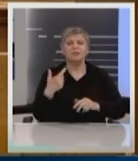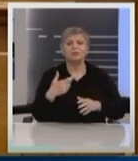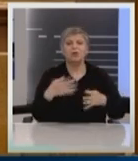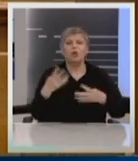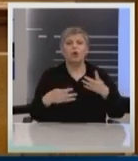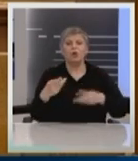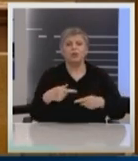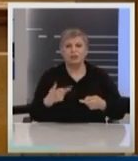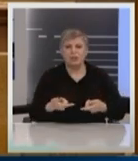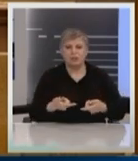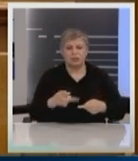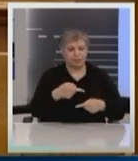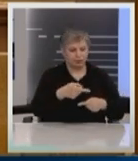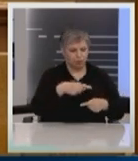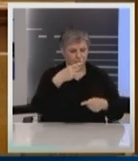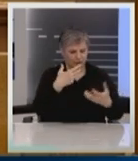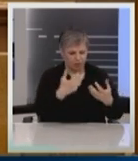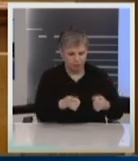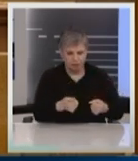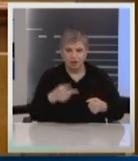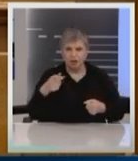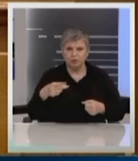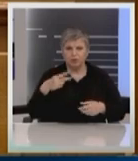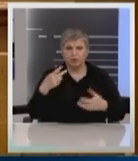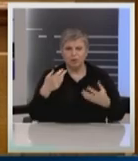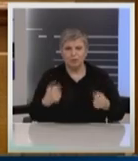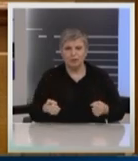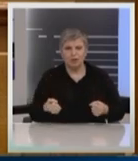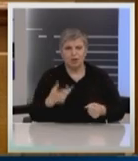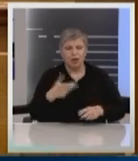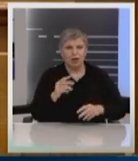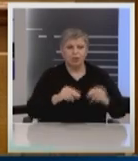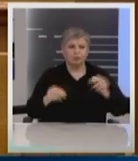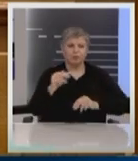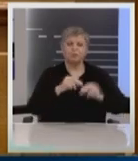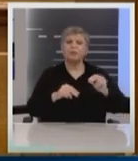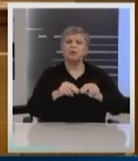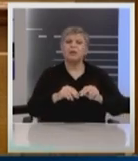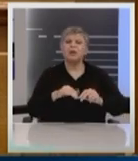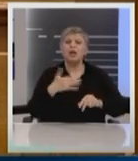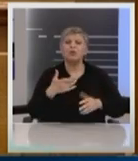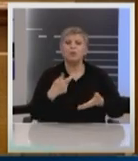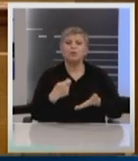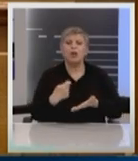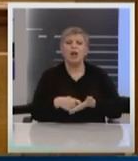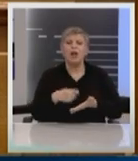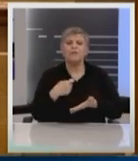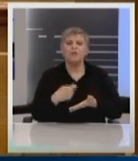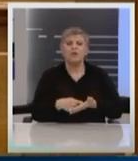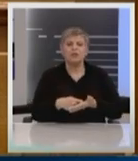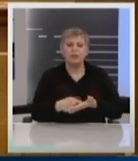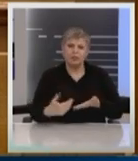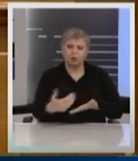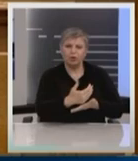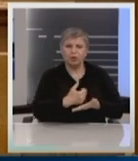δικαιούνται και ποιοι δεν δικαιούνται, και γίνονται συζητήσεις περισσότερες και από τότε που καταθέτουμε φοροεισοδήματος. Και λέω, καλά, τούτοι εδώ